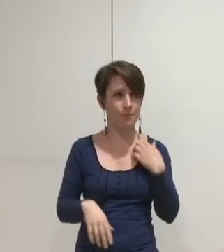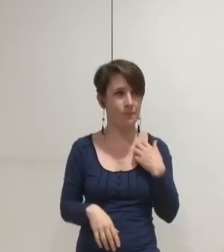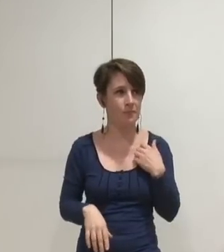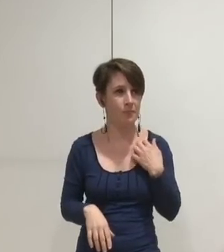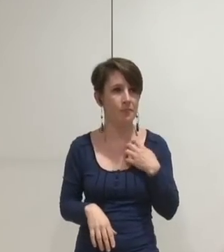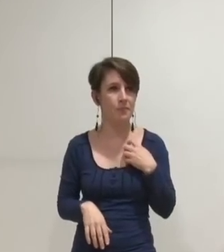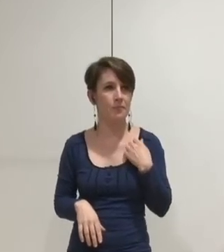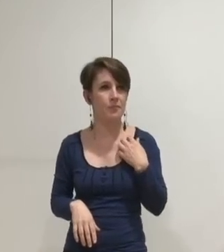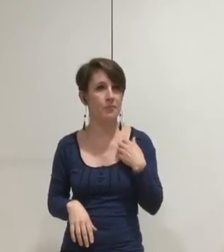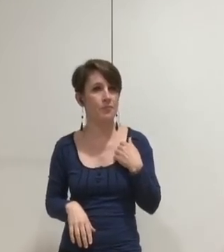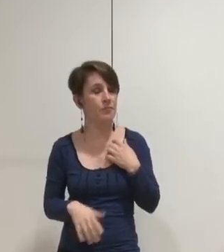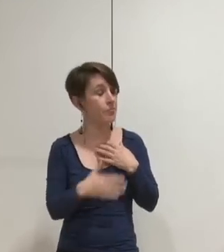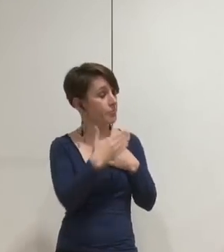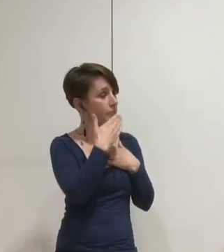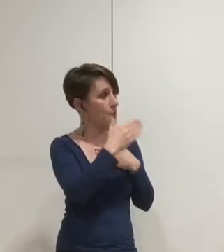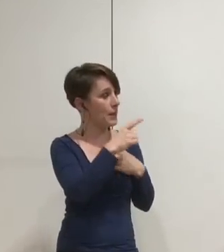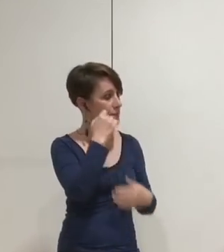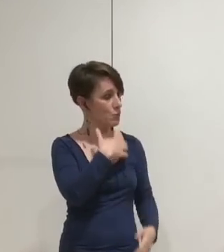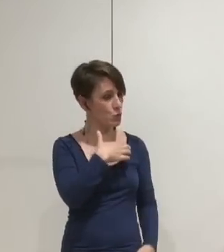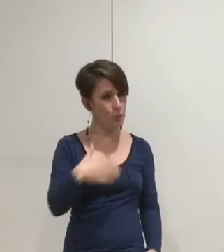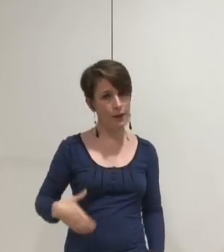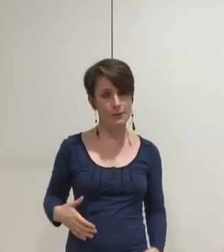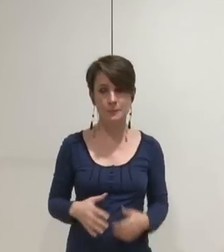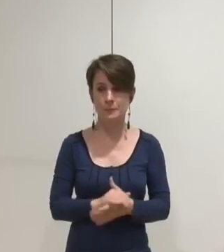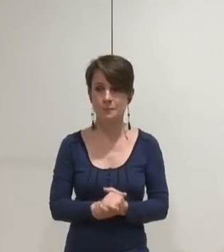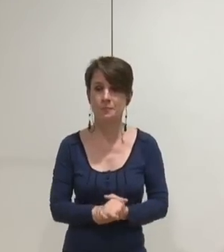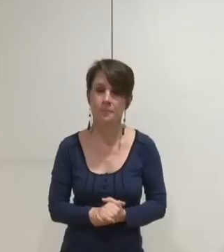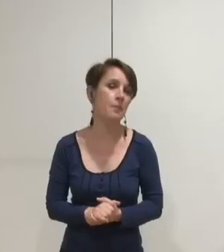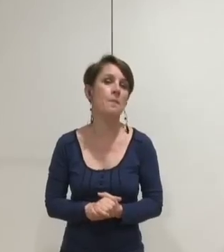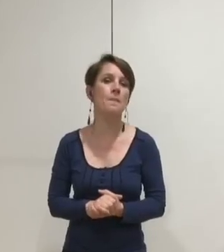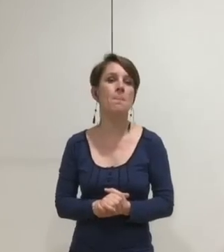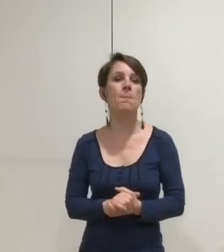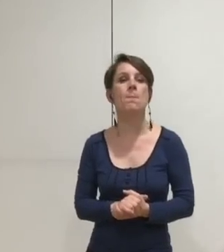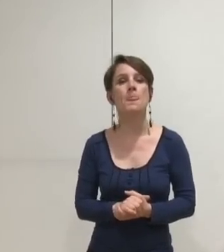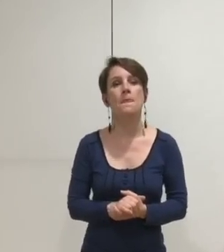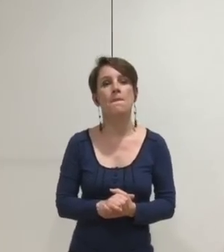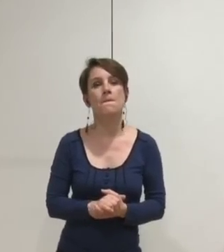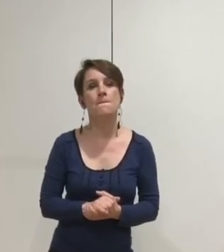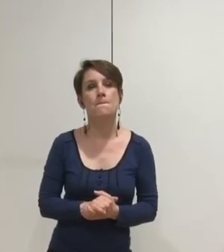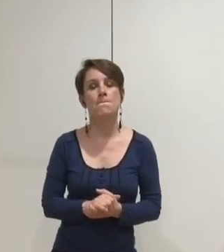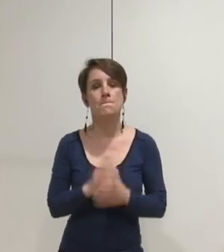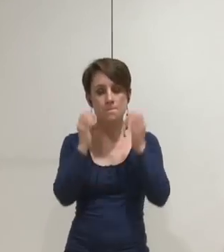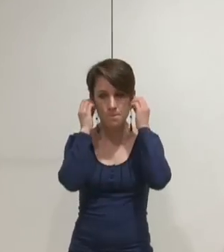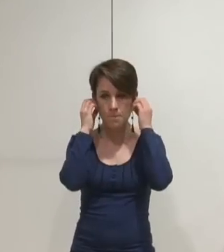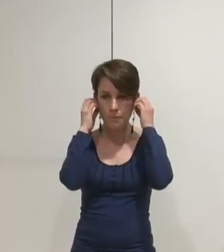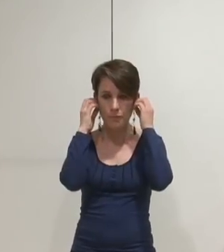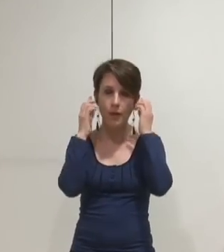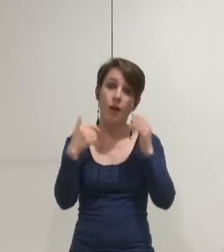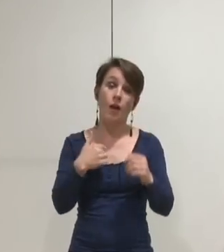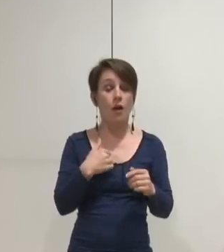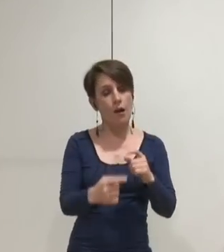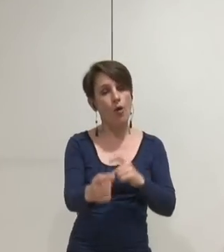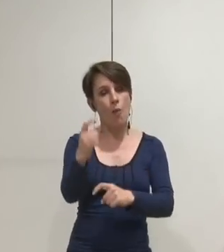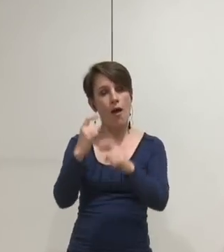Beranger merci Monsieur le Maire alors que dire je vais revenir un petit peu sur la la la nouvelle gestion du Palais des Sports par la